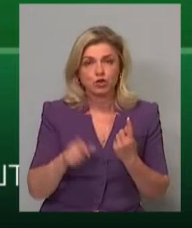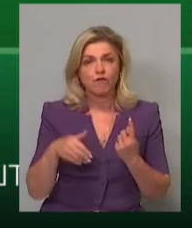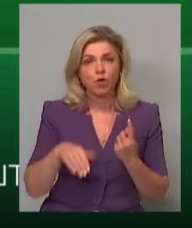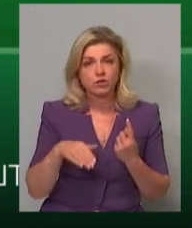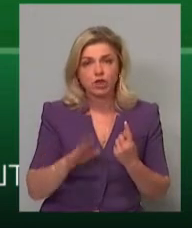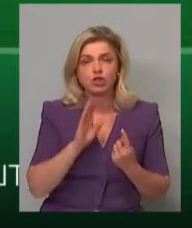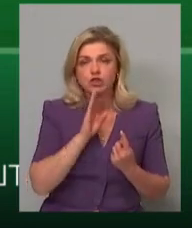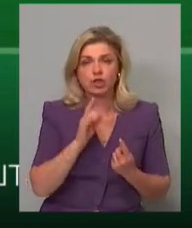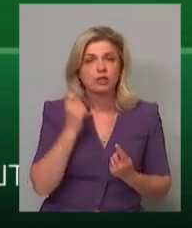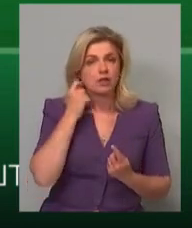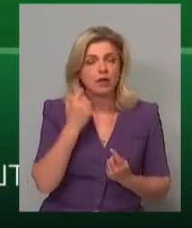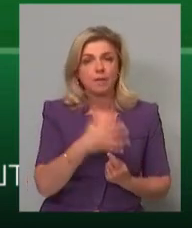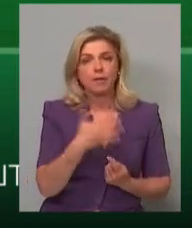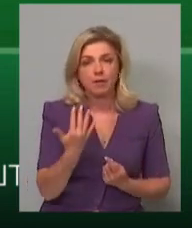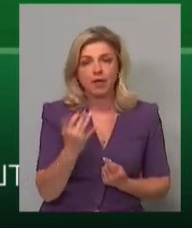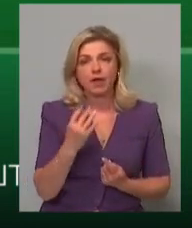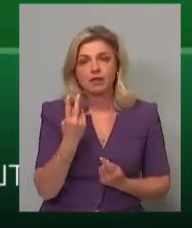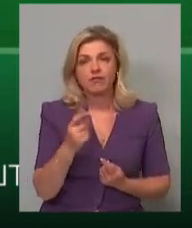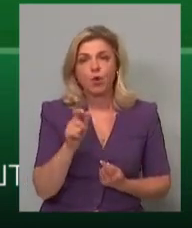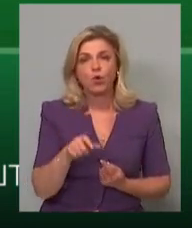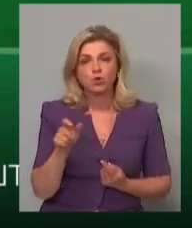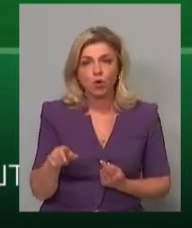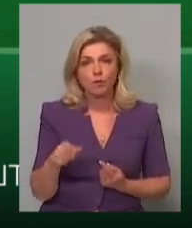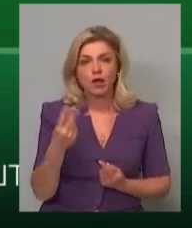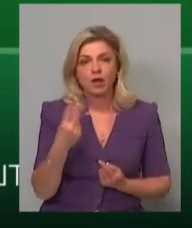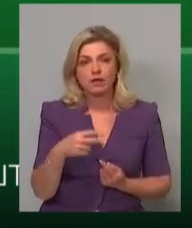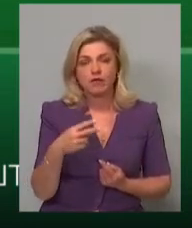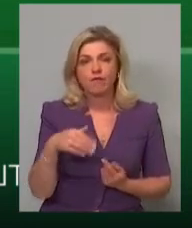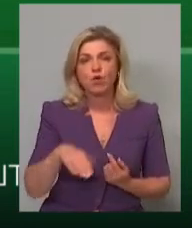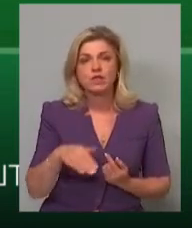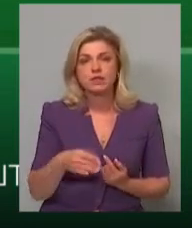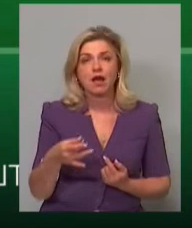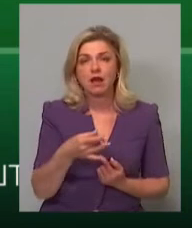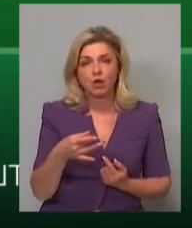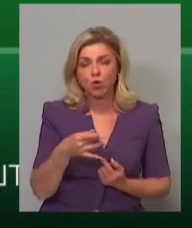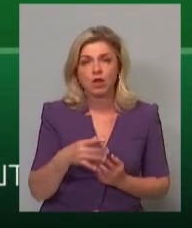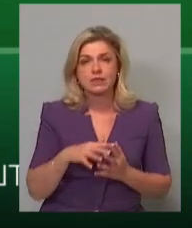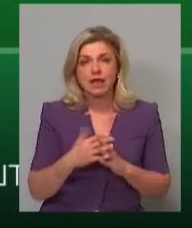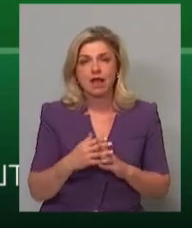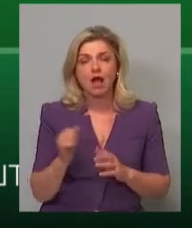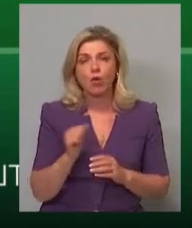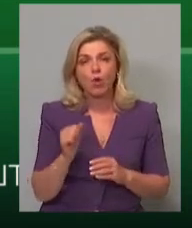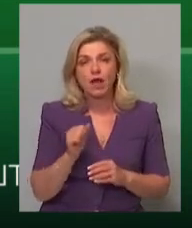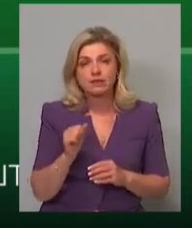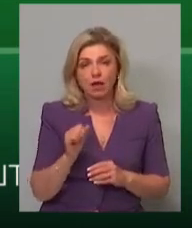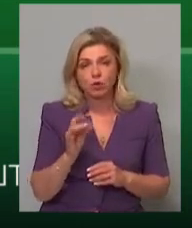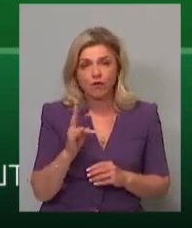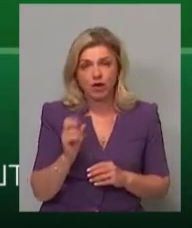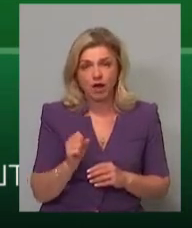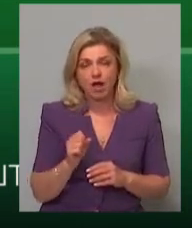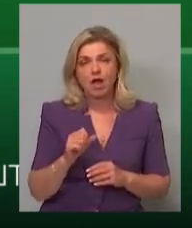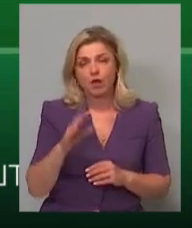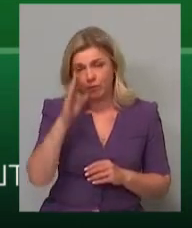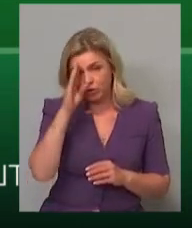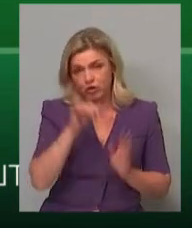жінка 55 років, та 2 особи з Вознесенського району, це село Олександрівка, чоловік 56